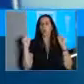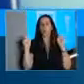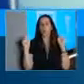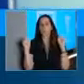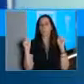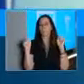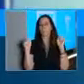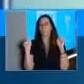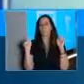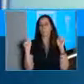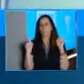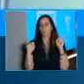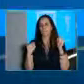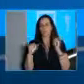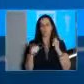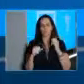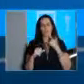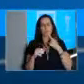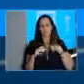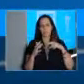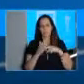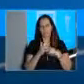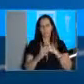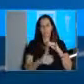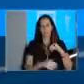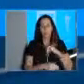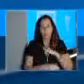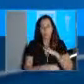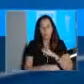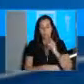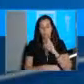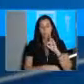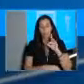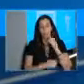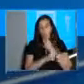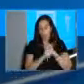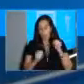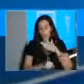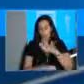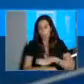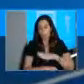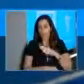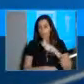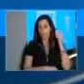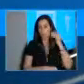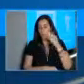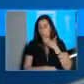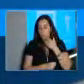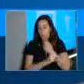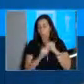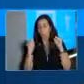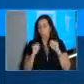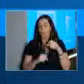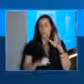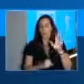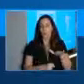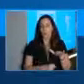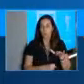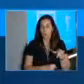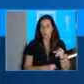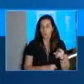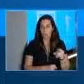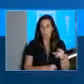פלורליסטיים. ומיד אומר מה זה, והמעניין הוא שלא רק הציבור החילוני רוצה לימודי יהדות פלורליסטיים, גם